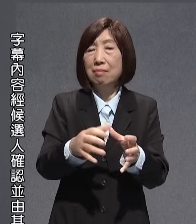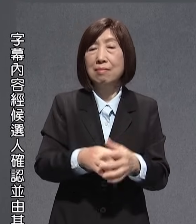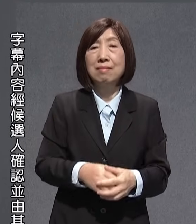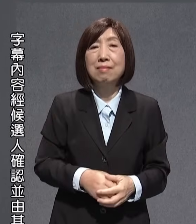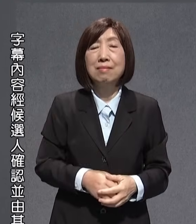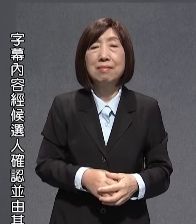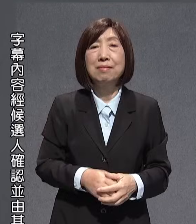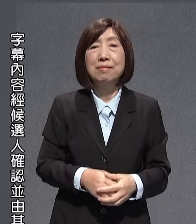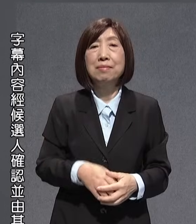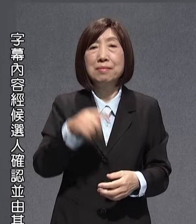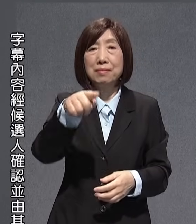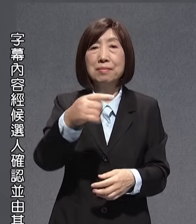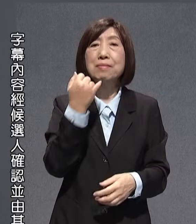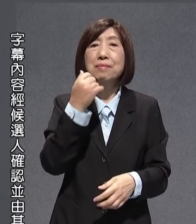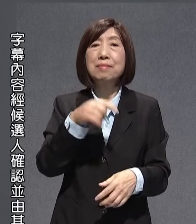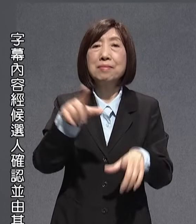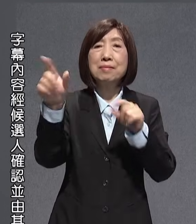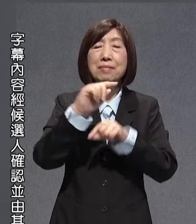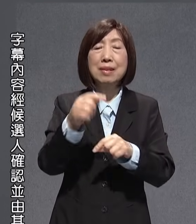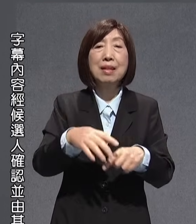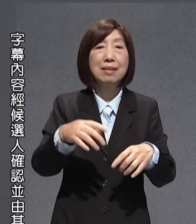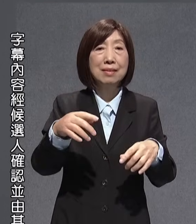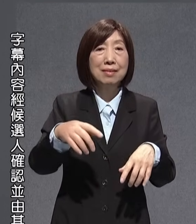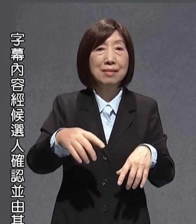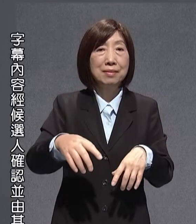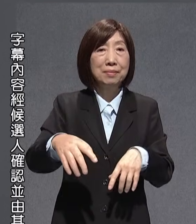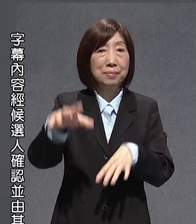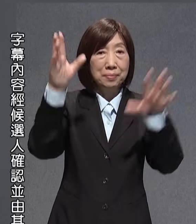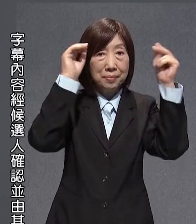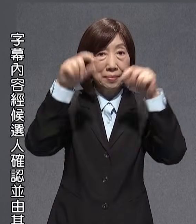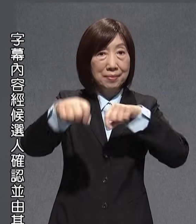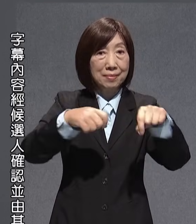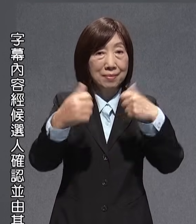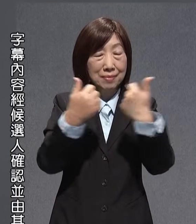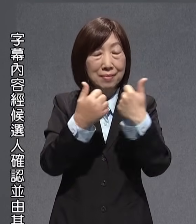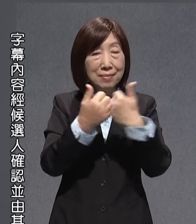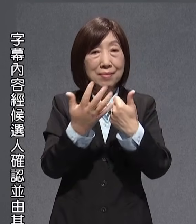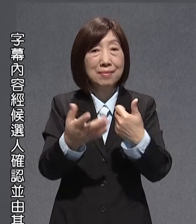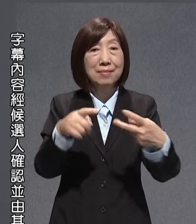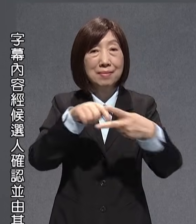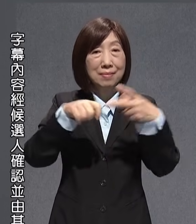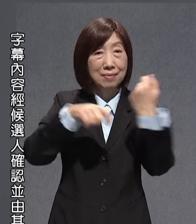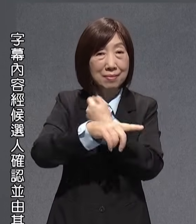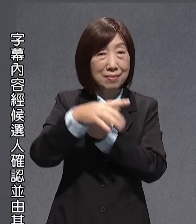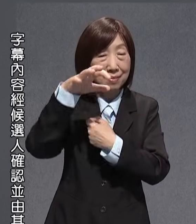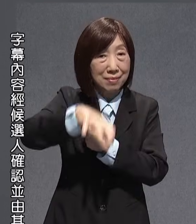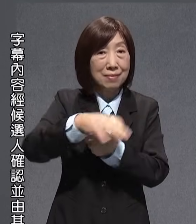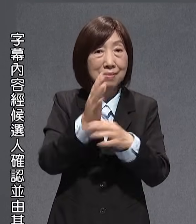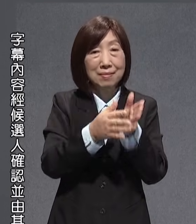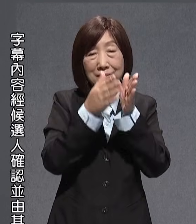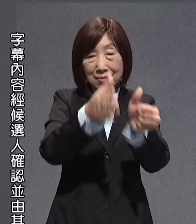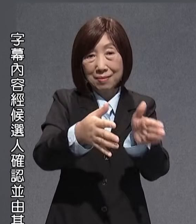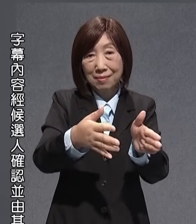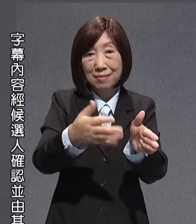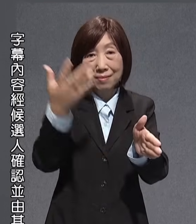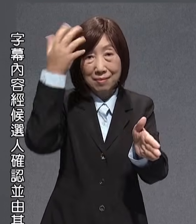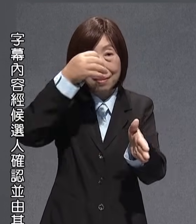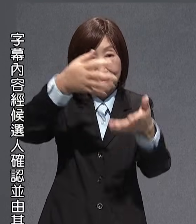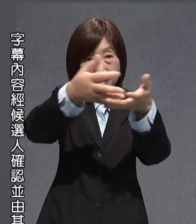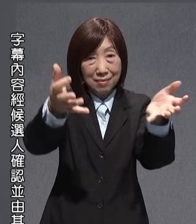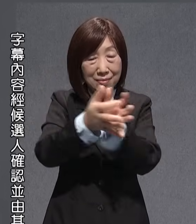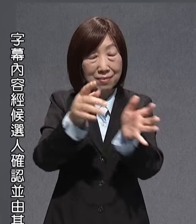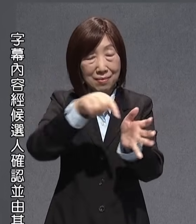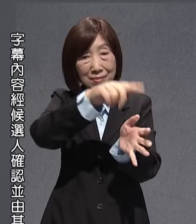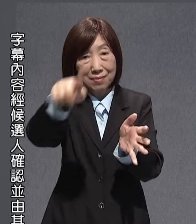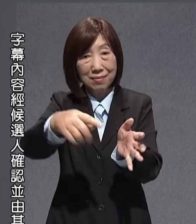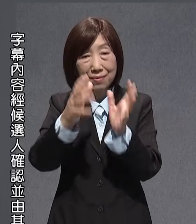照资策会或工研院针对这一些所谓的银发族来设计一个壮世代的产业。我想这